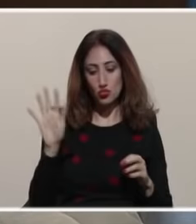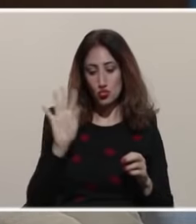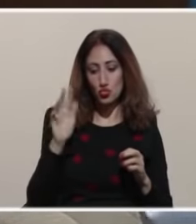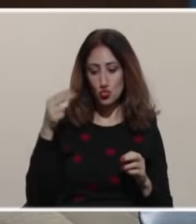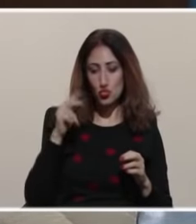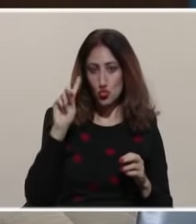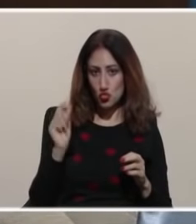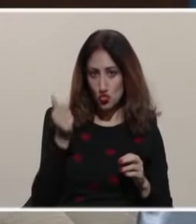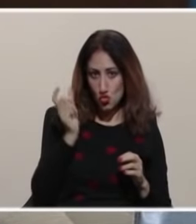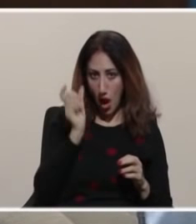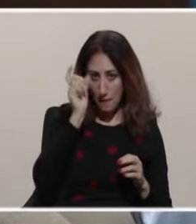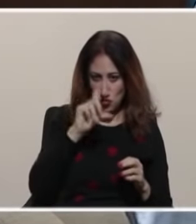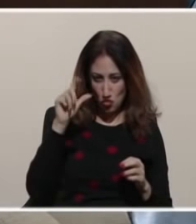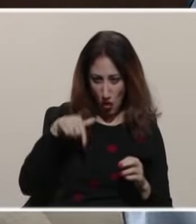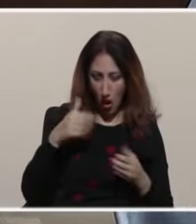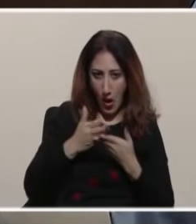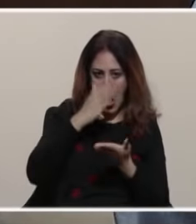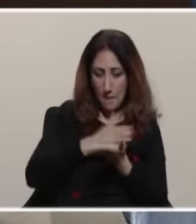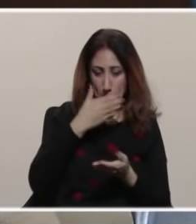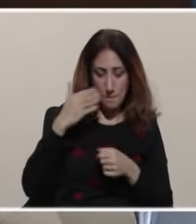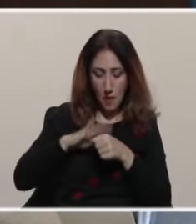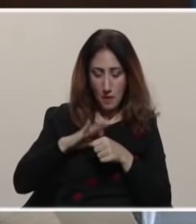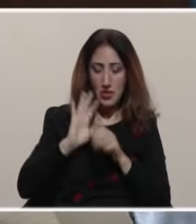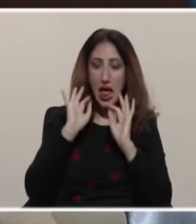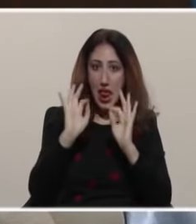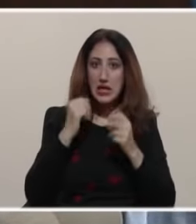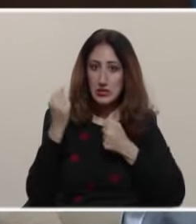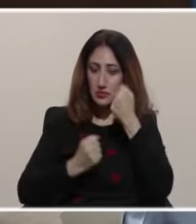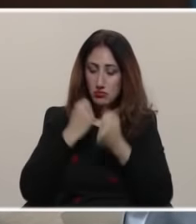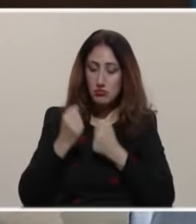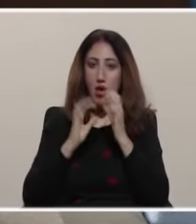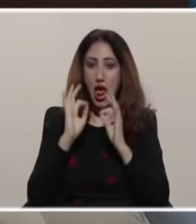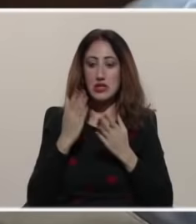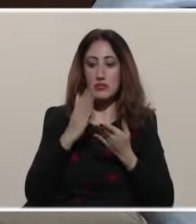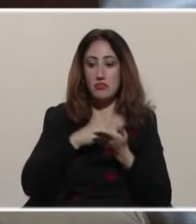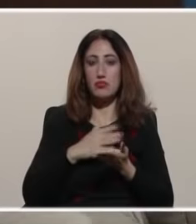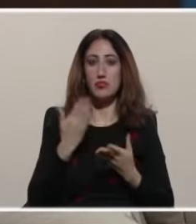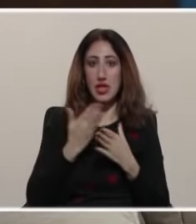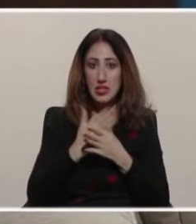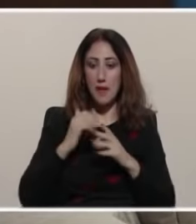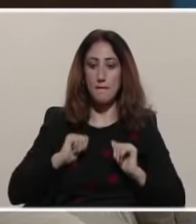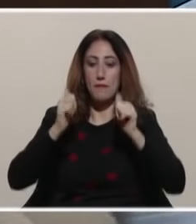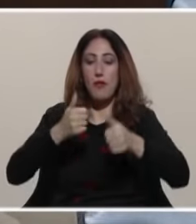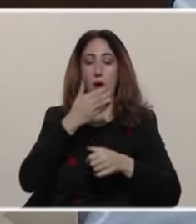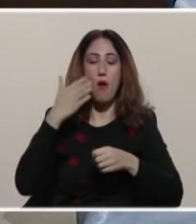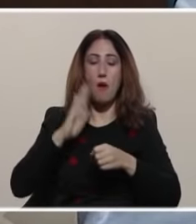لرمضان. كيف نجتهد؟ أربعة كلمات. أما الأولى فالمحافظة على